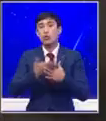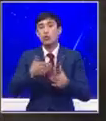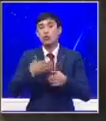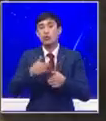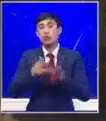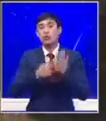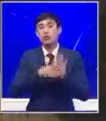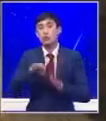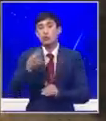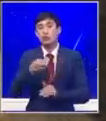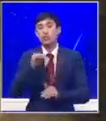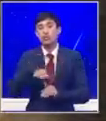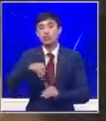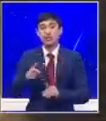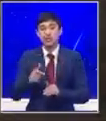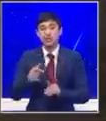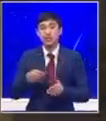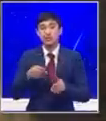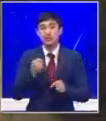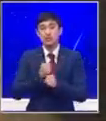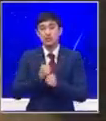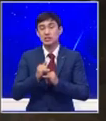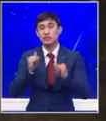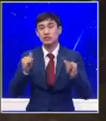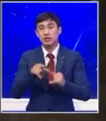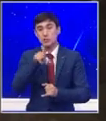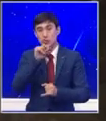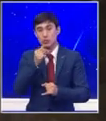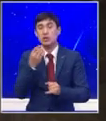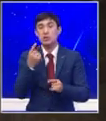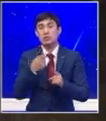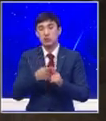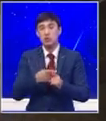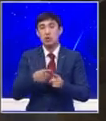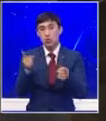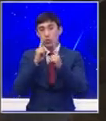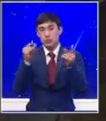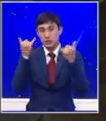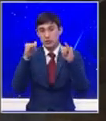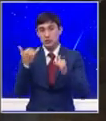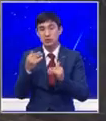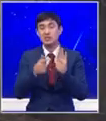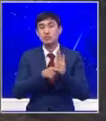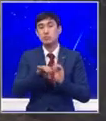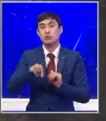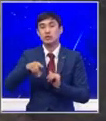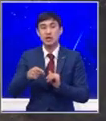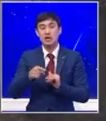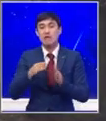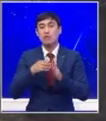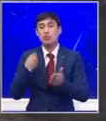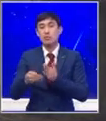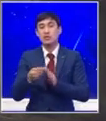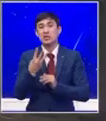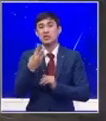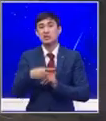сумму 8 300 000 тенге, он занялся не только разведением перепелов, но и крупного рогатого скота. На 7 миллионов тенге фермер приобрел